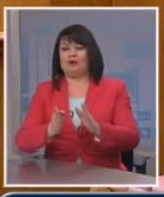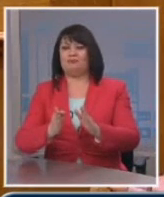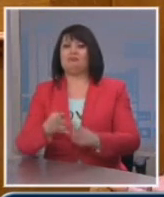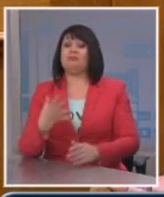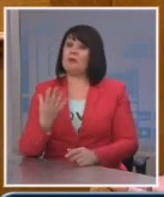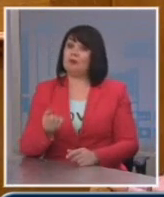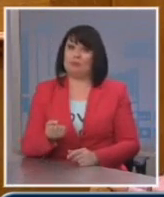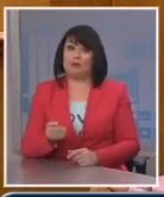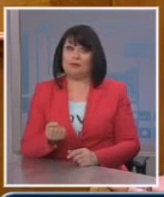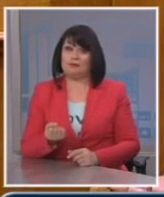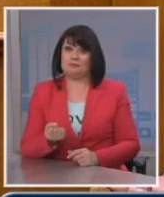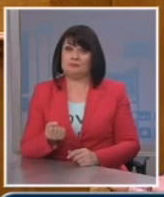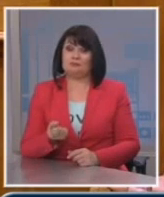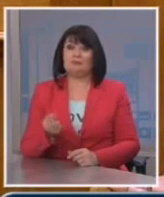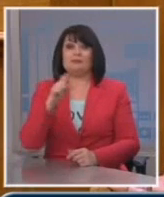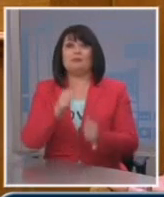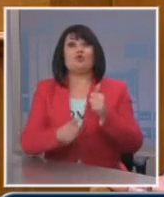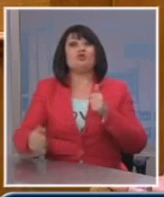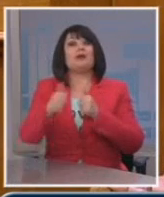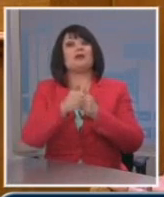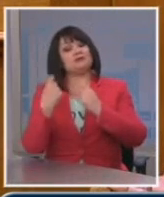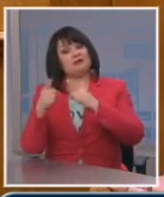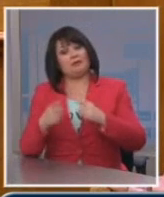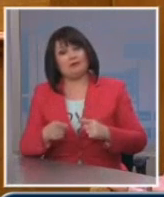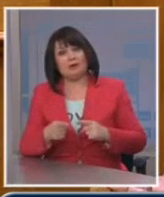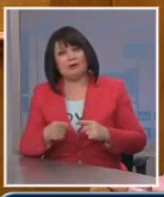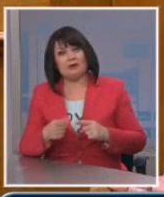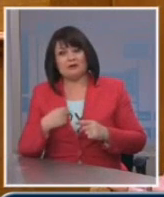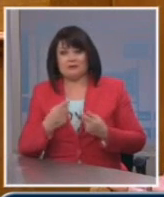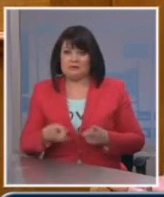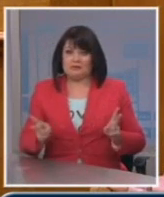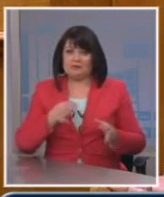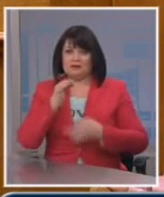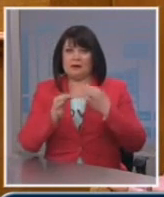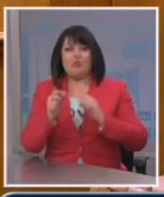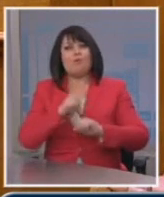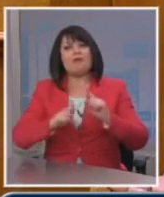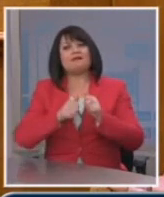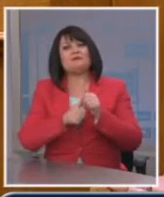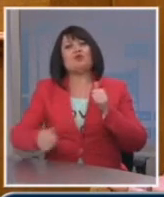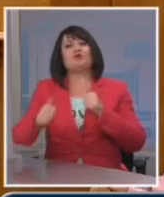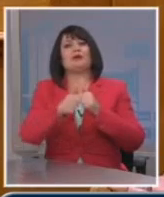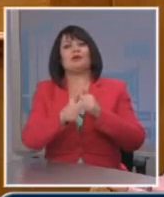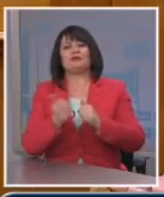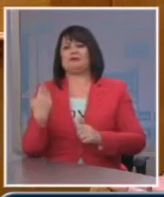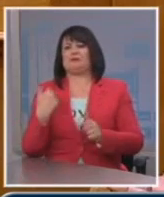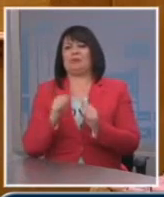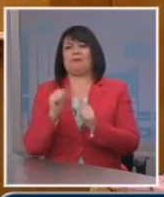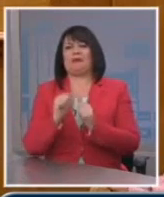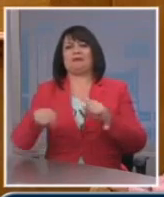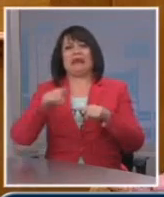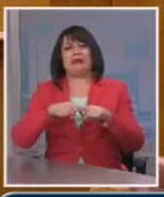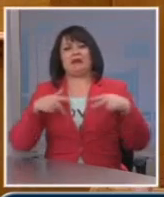Έχουμε άλλες προτεραιότητες. Και επιτρέψτε μου να μιλήσω για αυτές. Διότι τους τελευταίους μήνες η ελληνική